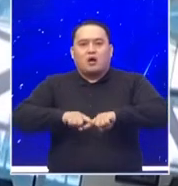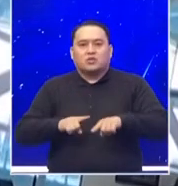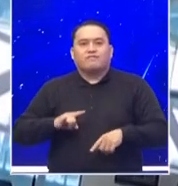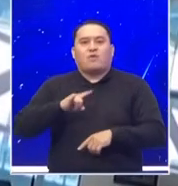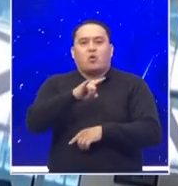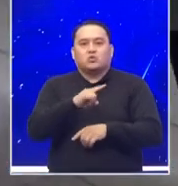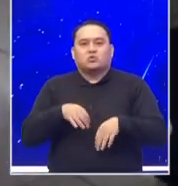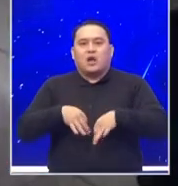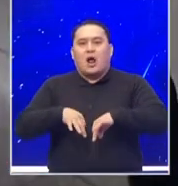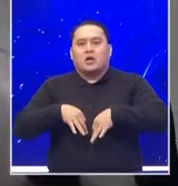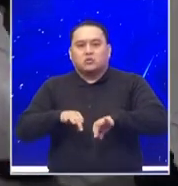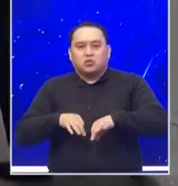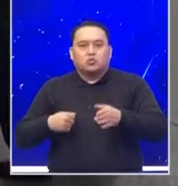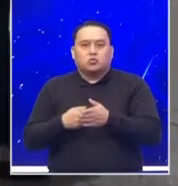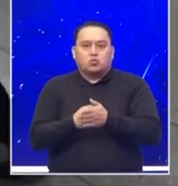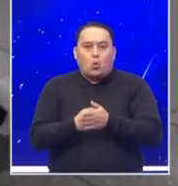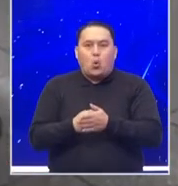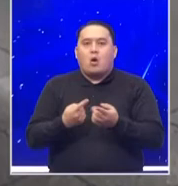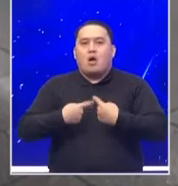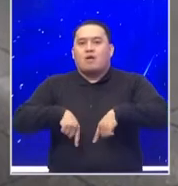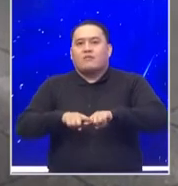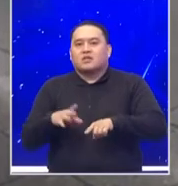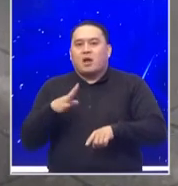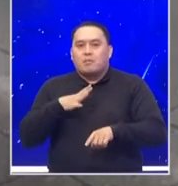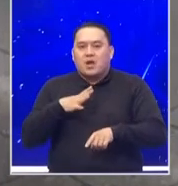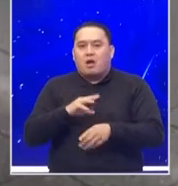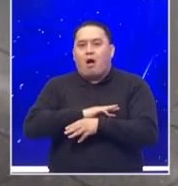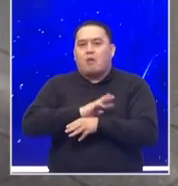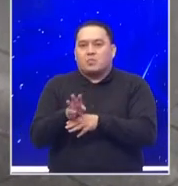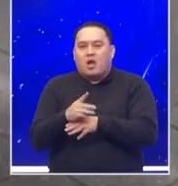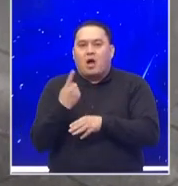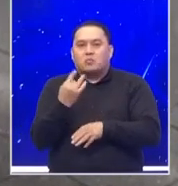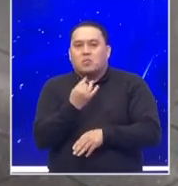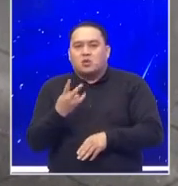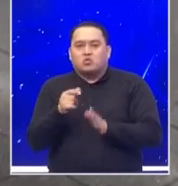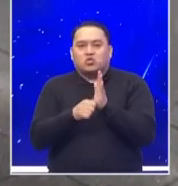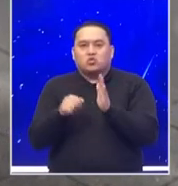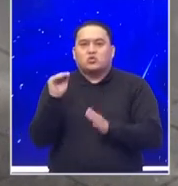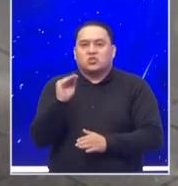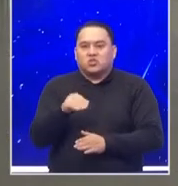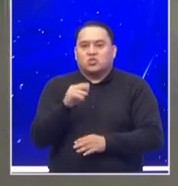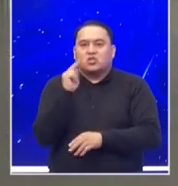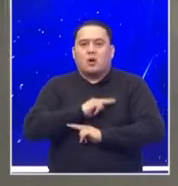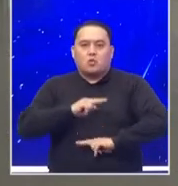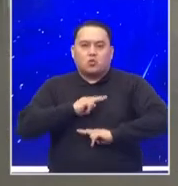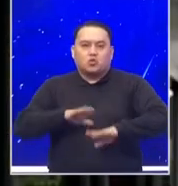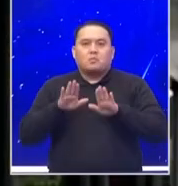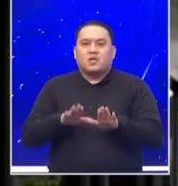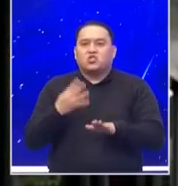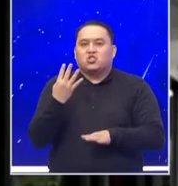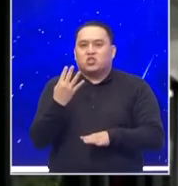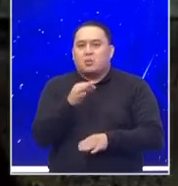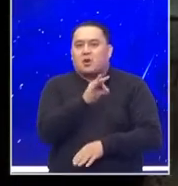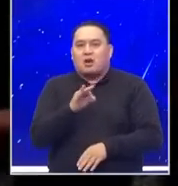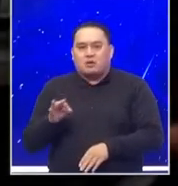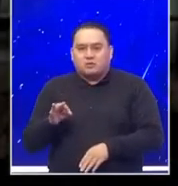воздушного транспорта до пандемии сектор авиаперевозок обеспечил 1 миллион 600 тысяч рабочих мест и четыре с половиной процента